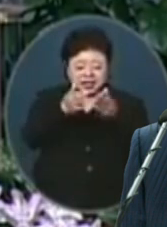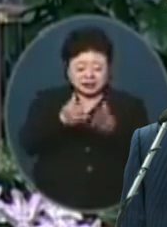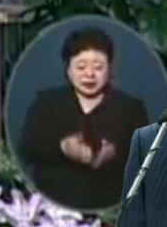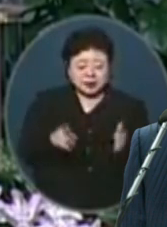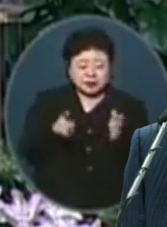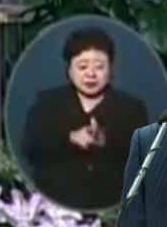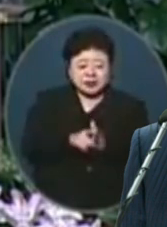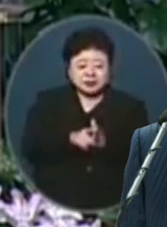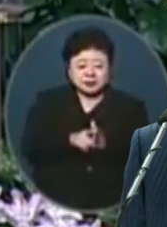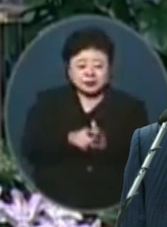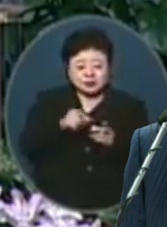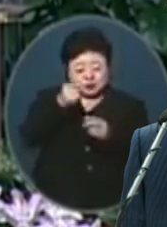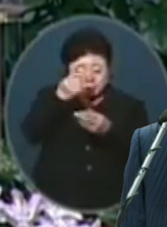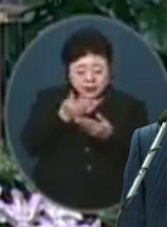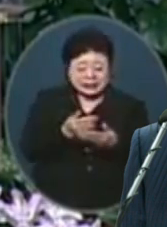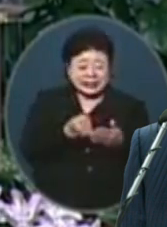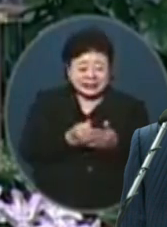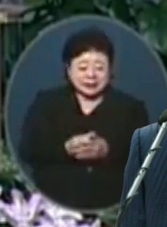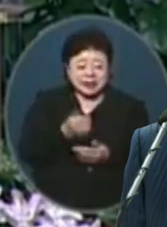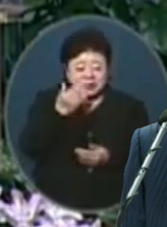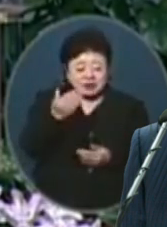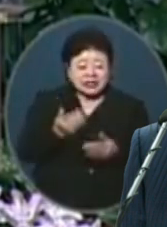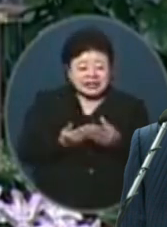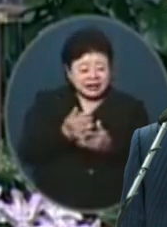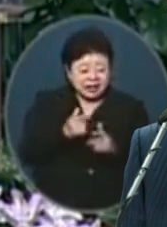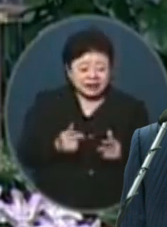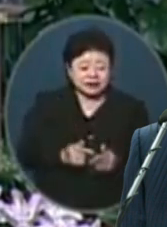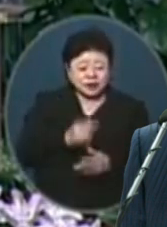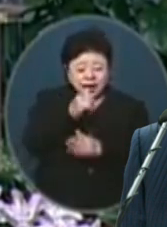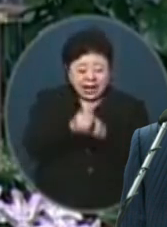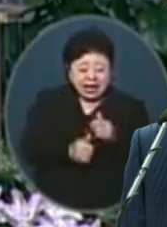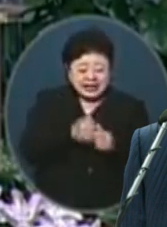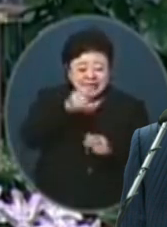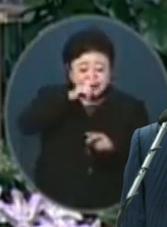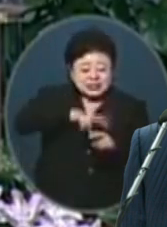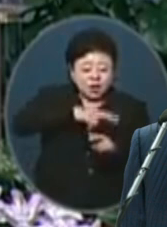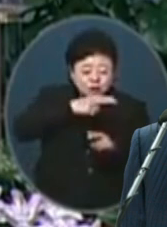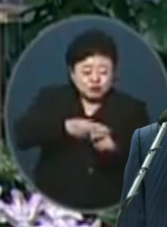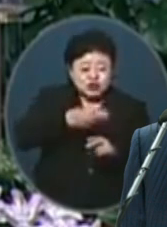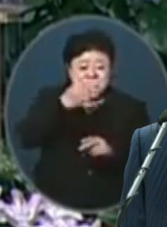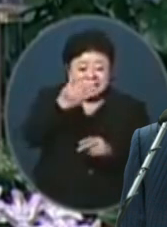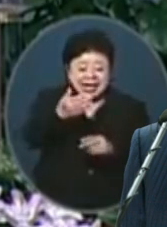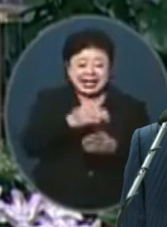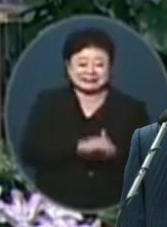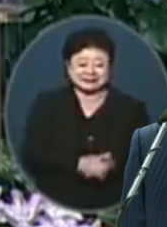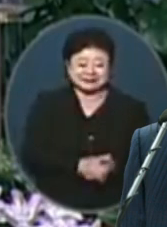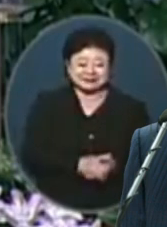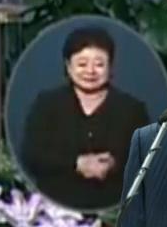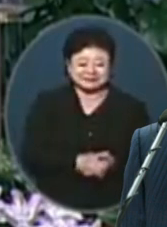구원을 받았으니 이것은 너희에게서 난 것이 아니요 하나님의 선물이라.